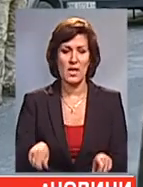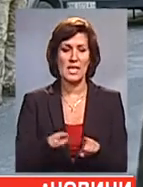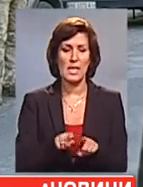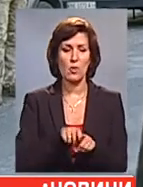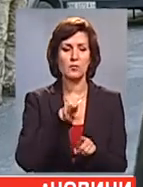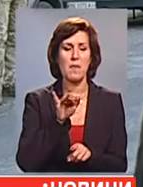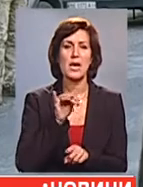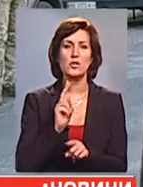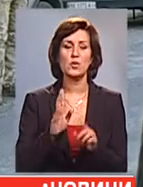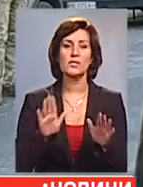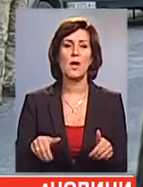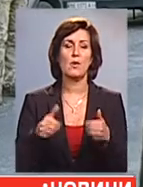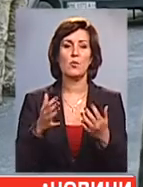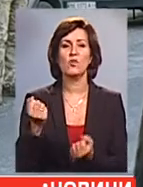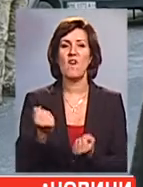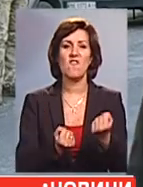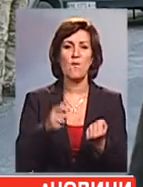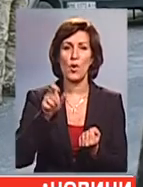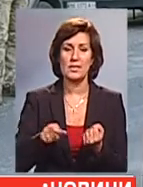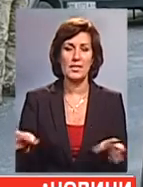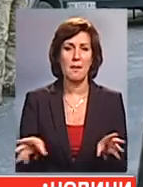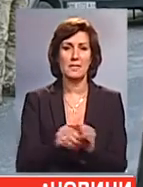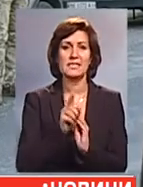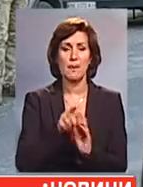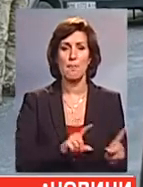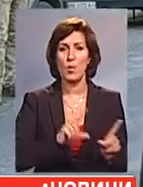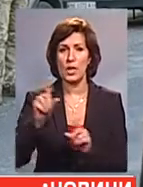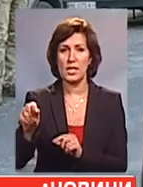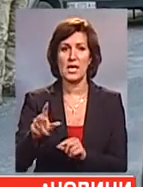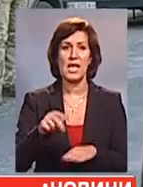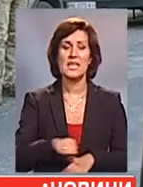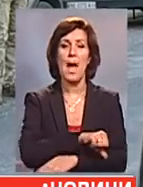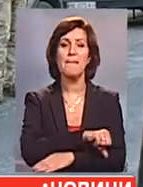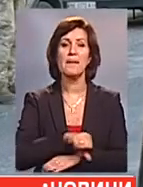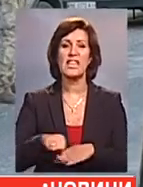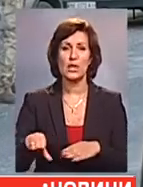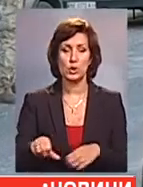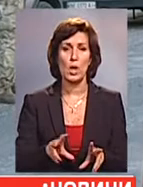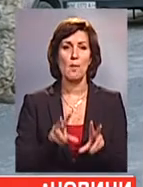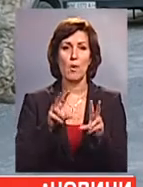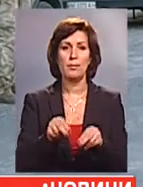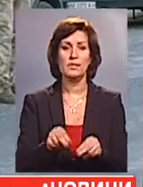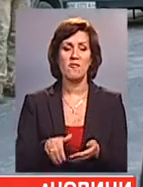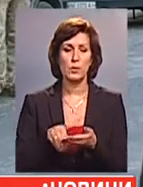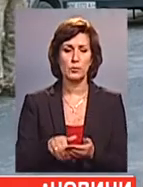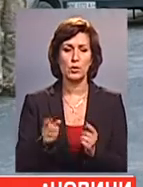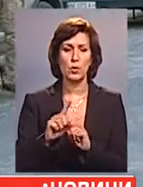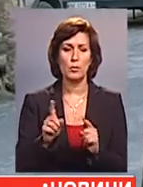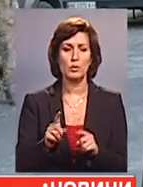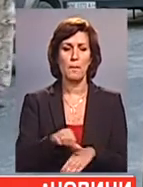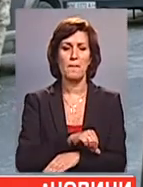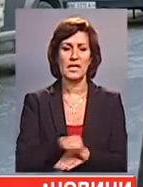Також Парасюк запропонував водіям разом із ним поїхати на митницю, пообіцяв посприяти тому,